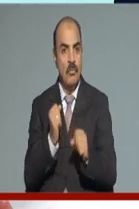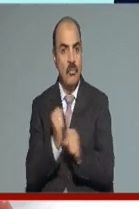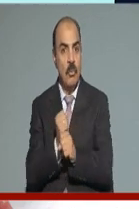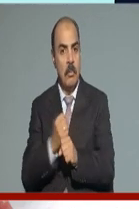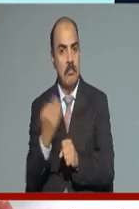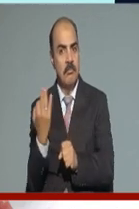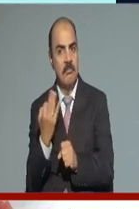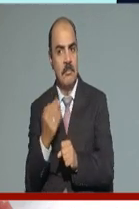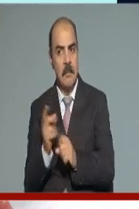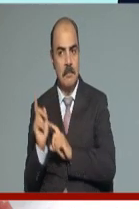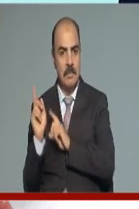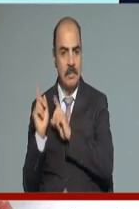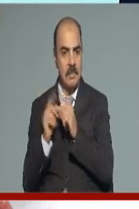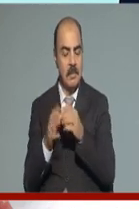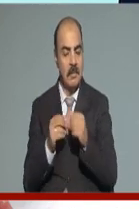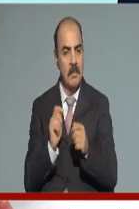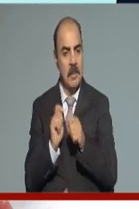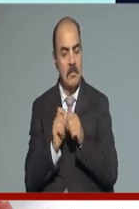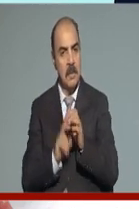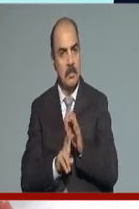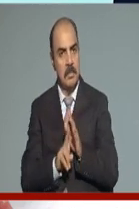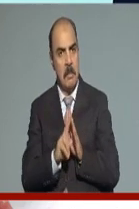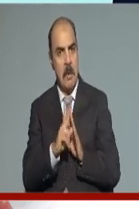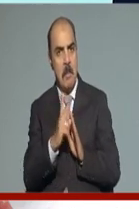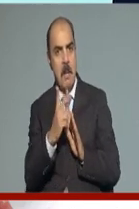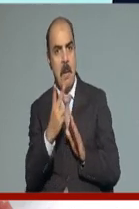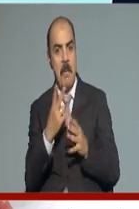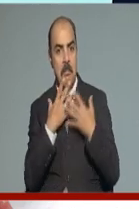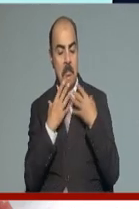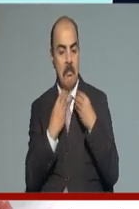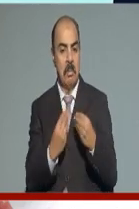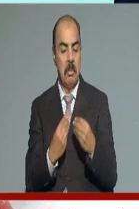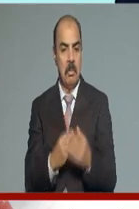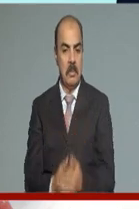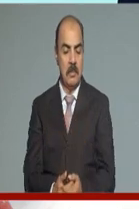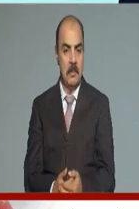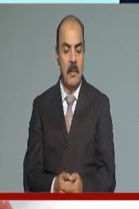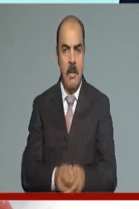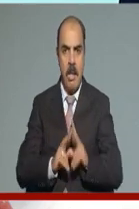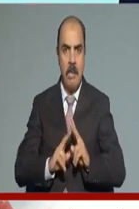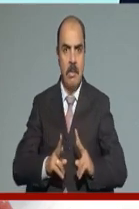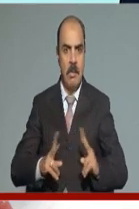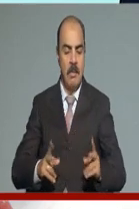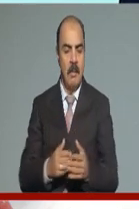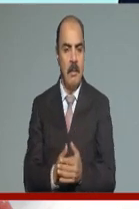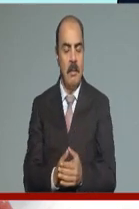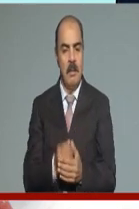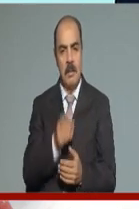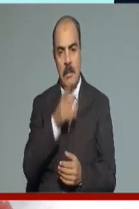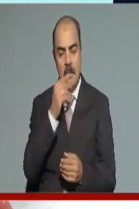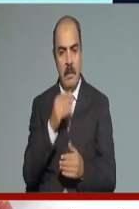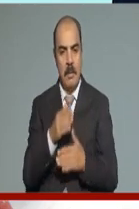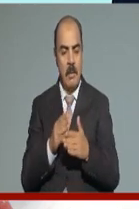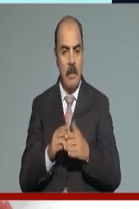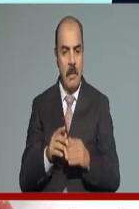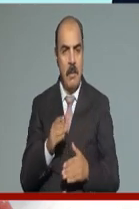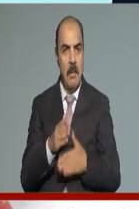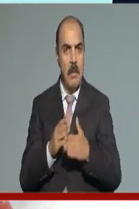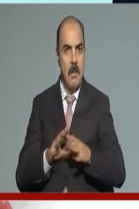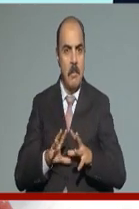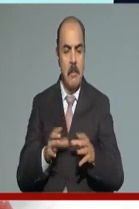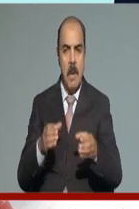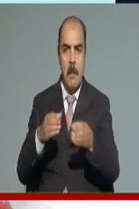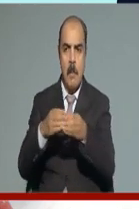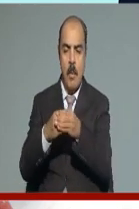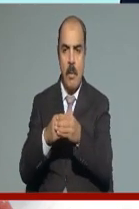الفتره اللي فاتت في التطوير الكبير اللي تم فيه يعني مجالات مختلفه زي مجال زي انشاء مجموعه